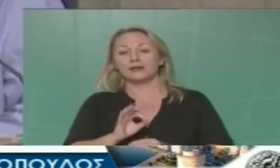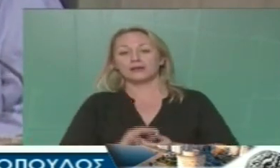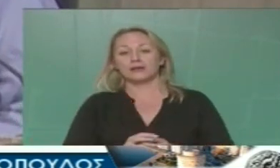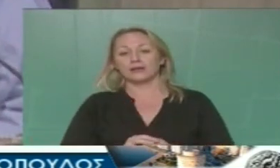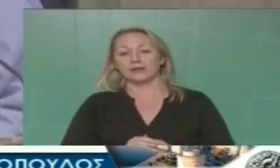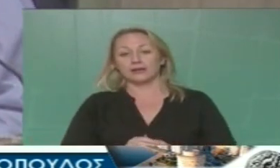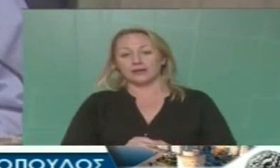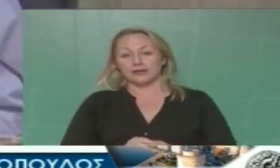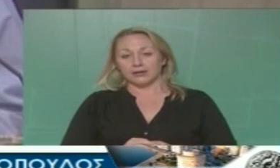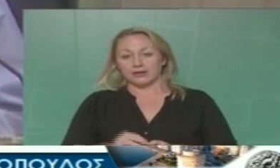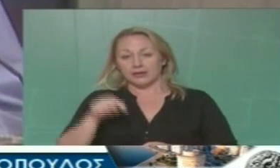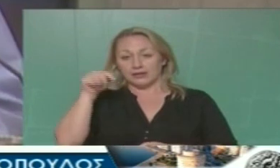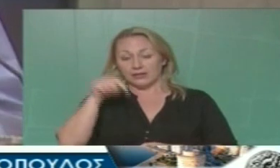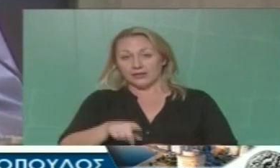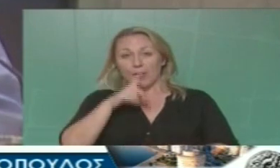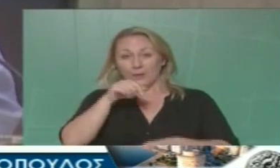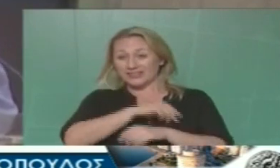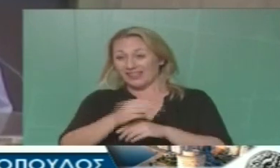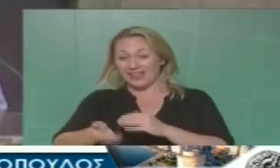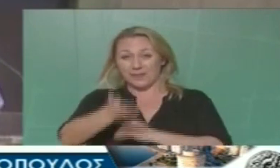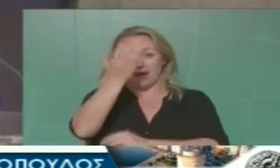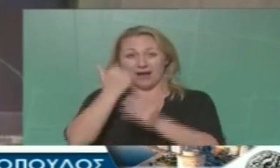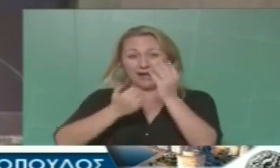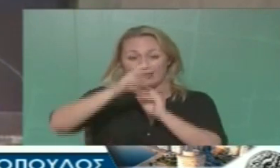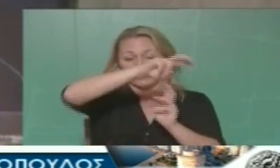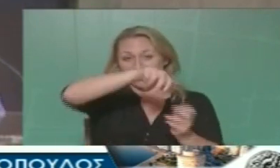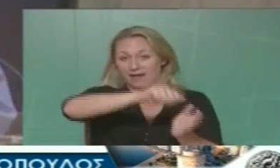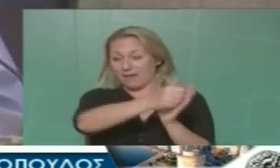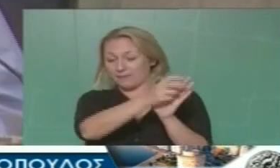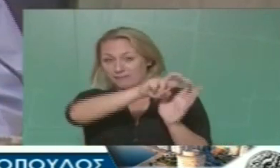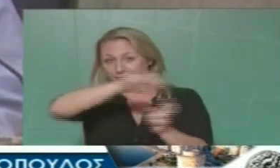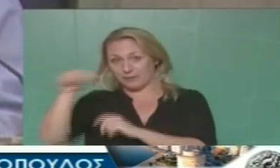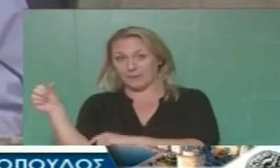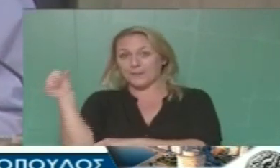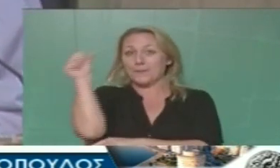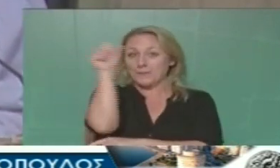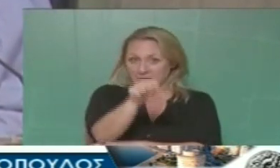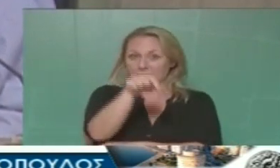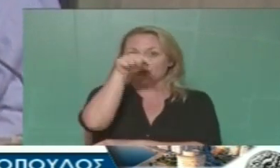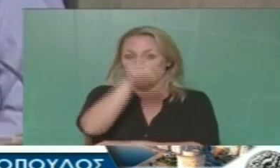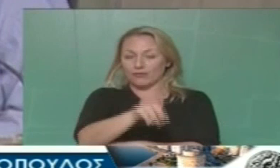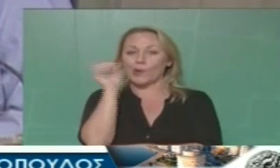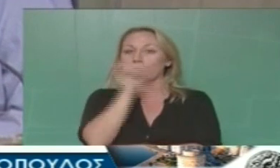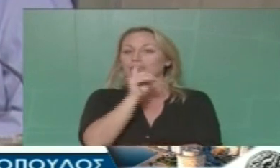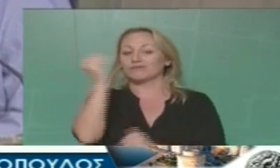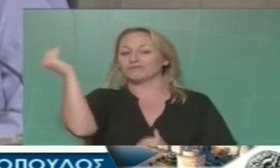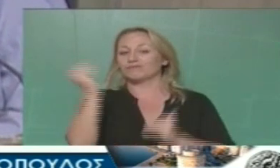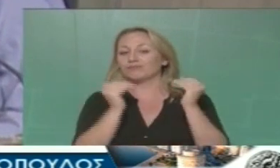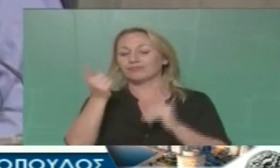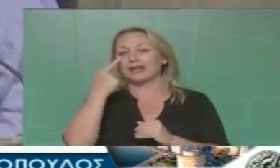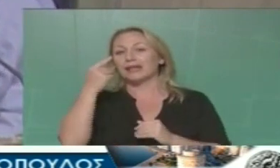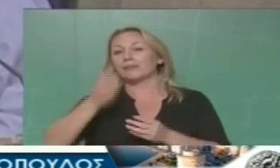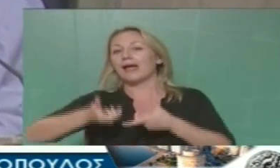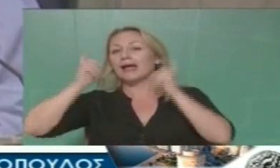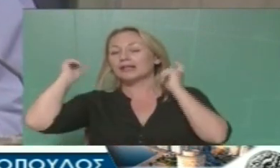Για τις διαβεβαιώσεις των υποστηρικτών της απόσπασης των αρχαίων, ότι θα επανατοποθετηθούν, έχουμε τεράστιες αμφισβητήσεις. Είδαμε τι έγινε στην